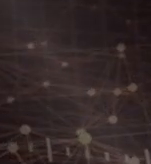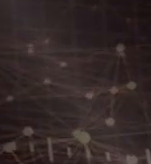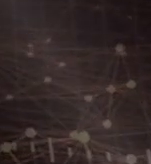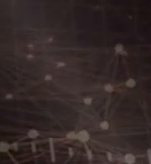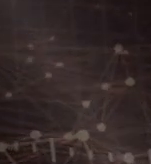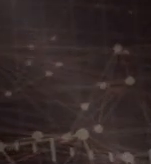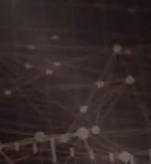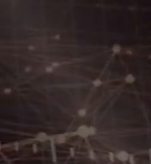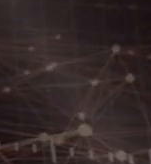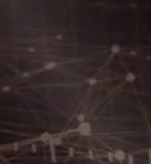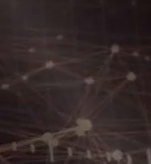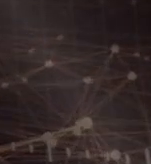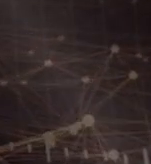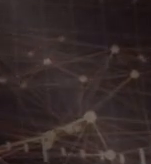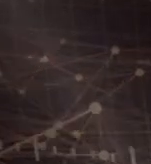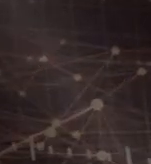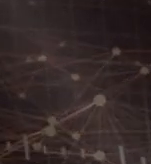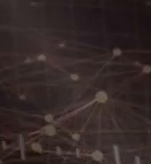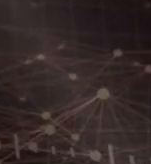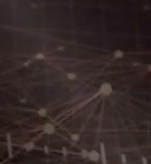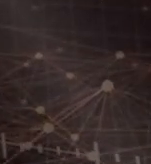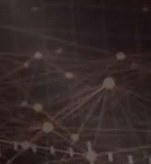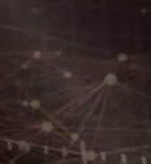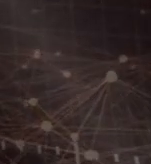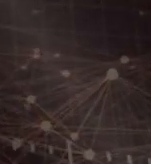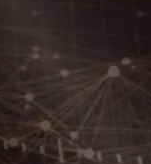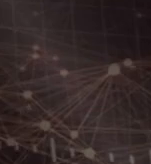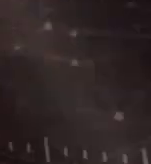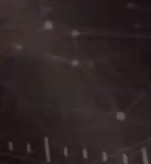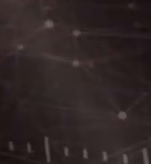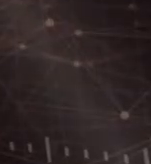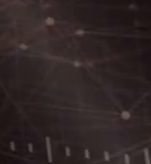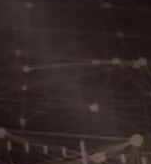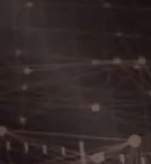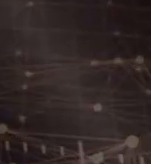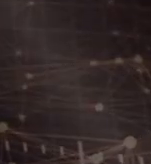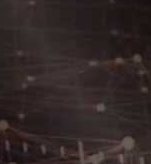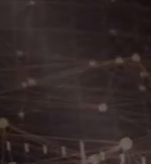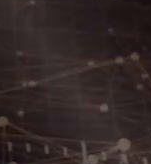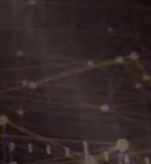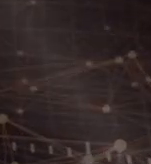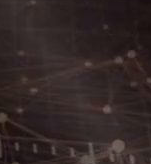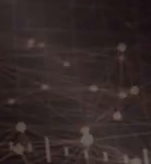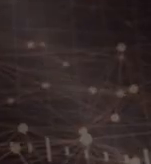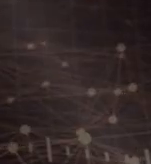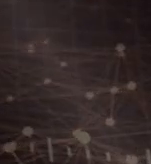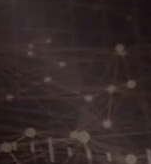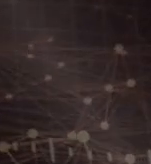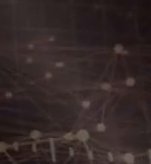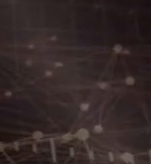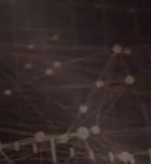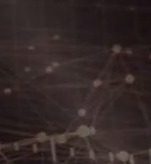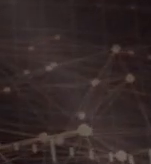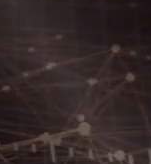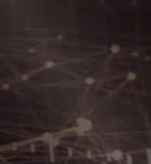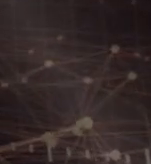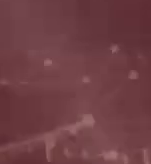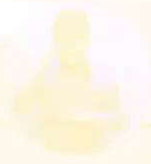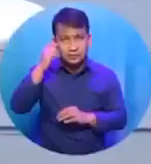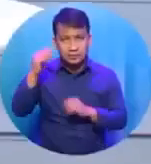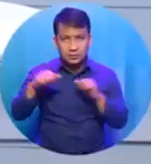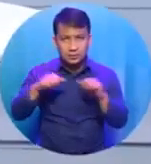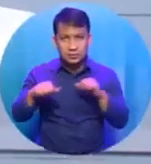po ng labag sa kanilang kalooban. Araw-araw po silang tinatako. Sobra-sobra po ang paghihirap talaga. Nawa po ay matulungan niyo po